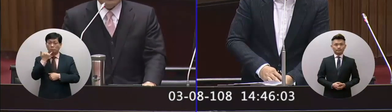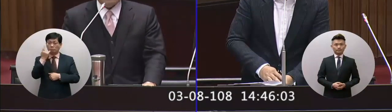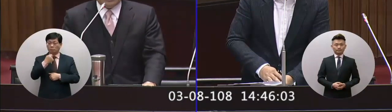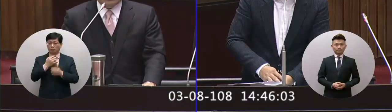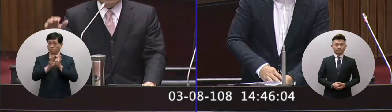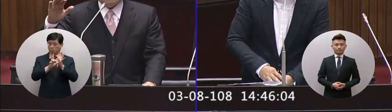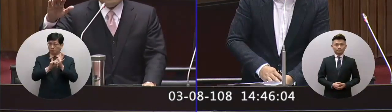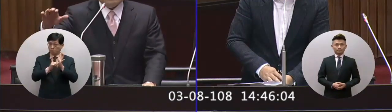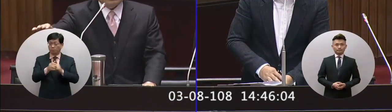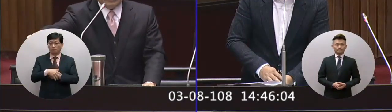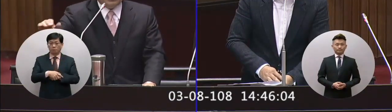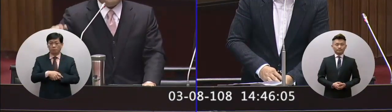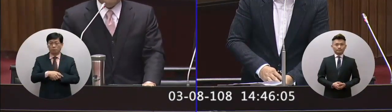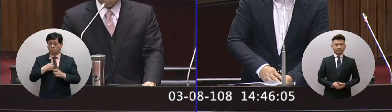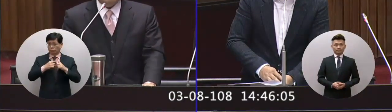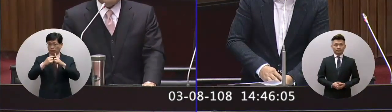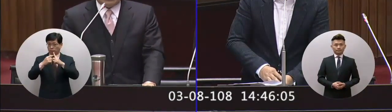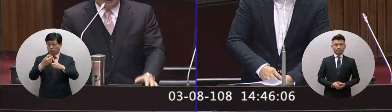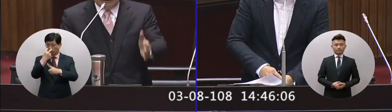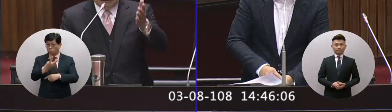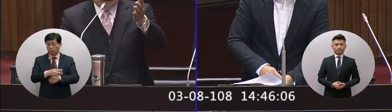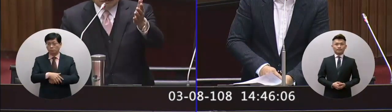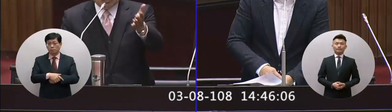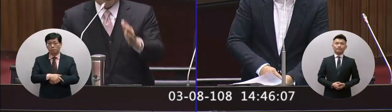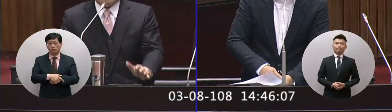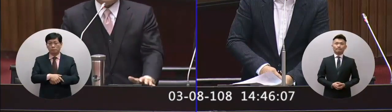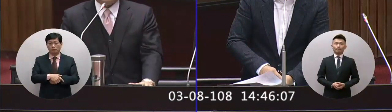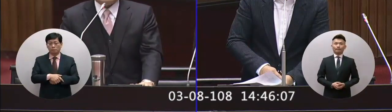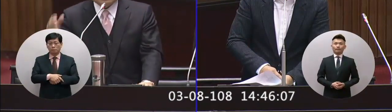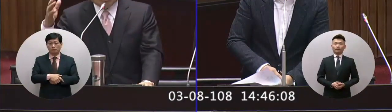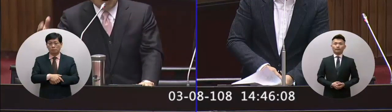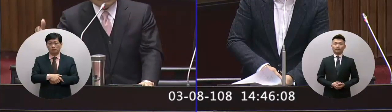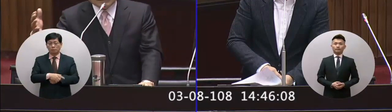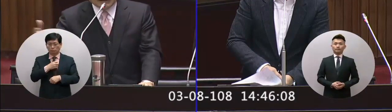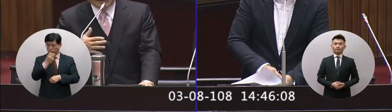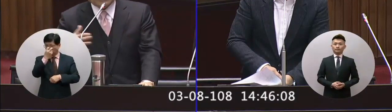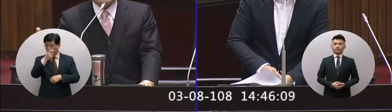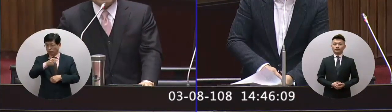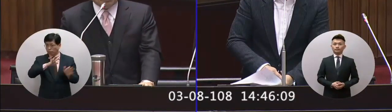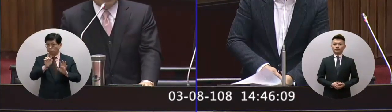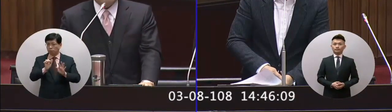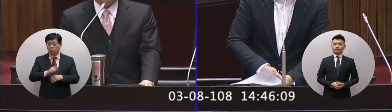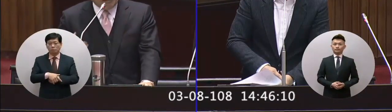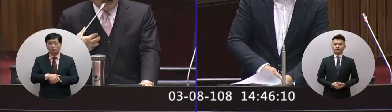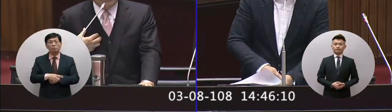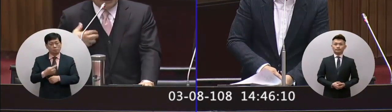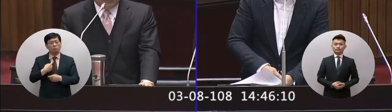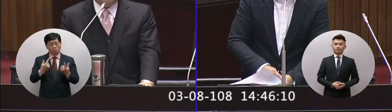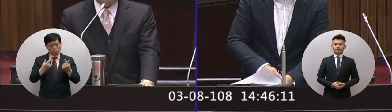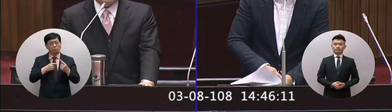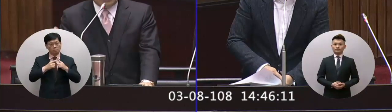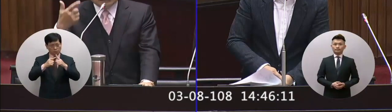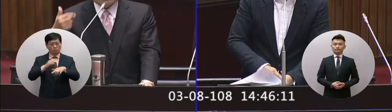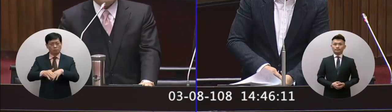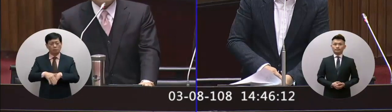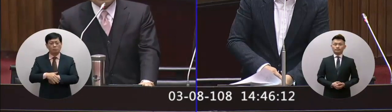個時間來現場來看政行是什麼我也來